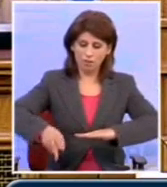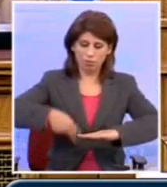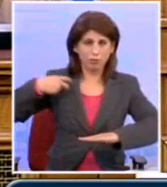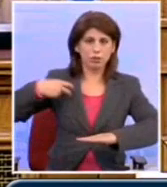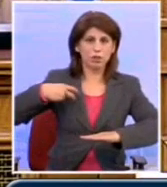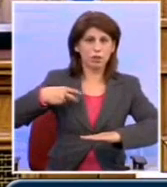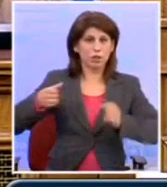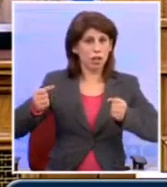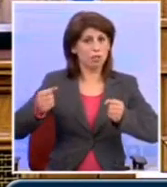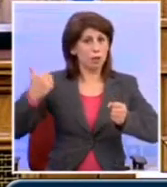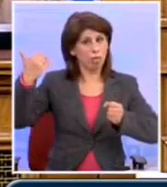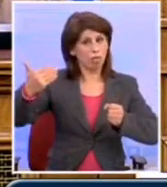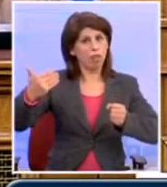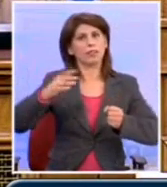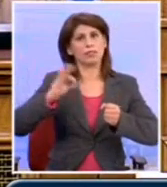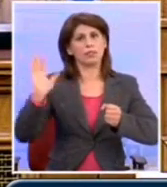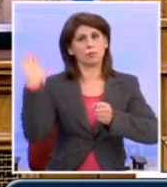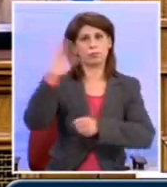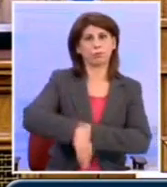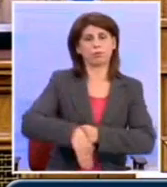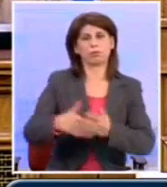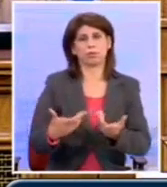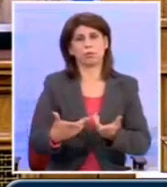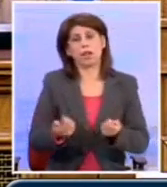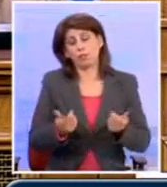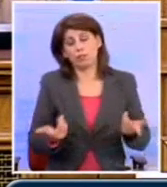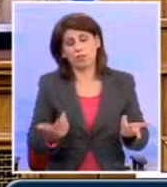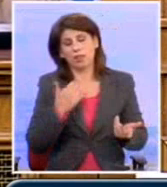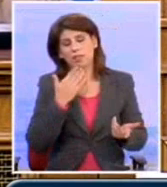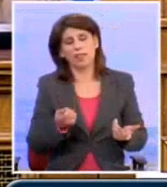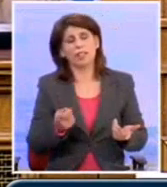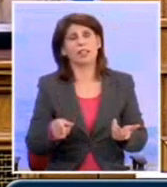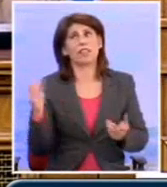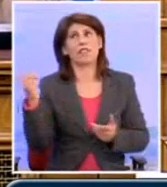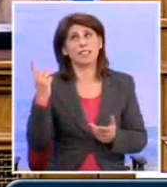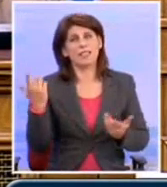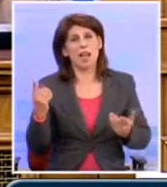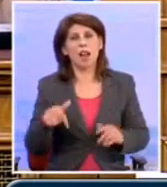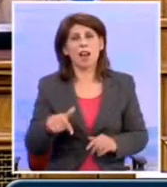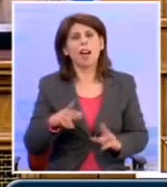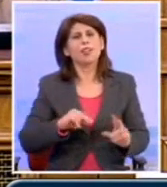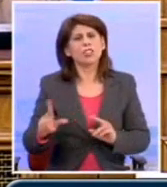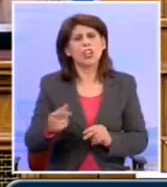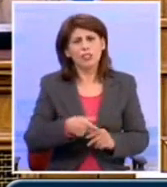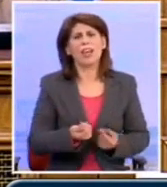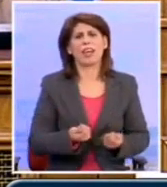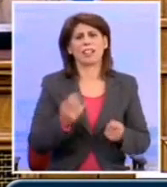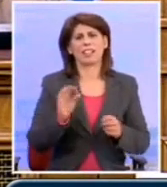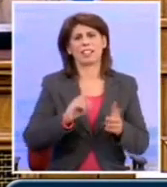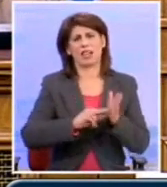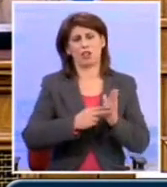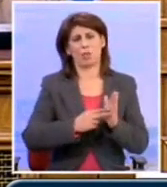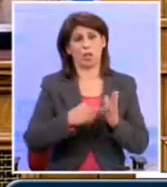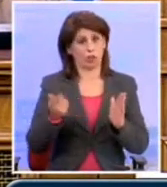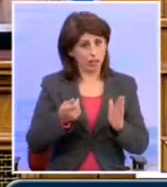σιγουρευτείς ότι ο σεισμός όταν θα έρθει θα είναι πιο μεγάλος από ό,τι θα ήταν. Αν δεν το έχεις κάνει αυτό, δεν γίνεται αυτό ευτυχώς στη φύση, αλλά φανταστείτε κάτι αντίστοιχο. Ακριβώς αυτό συνέβη. Και